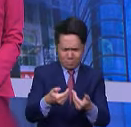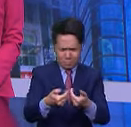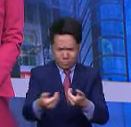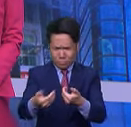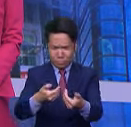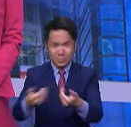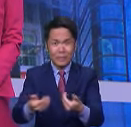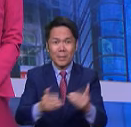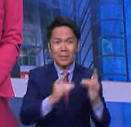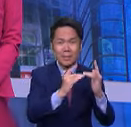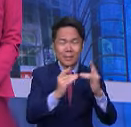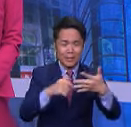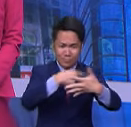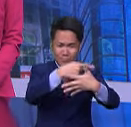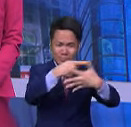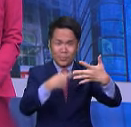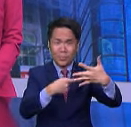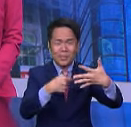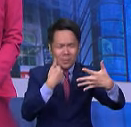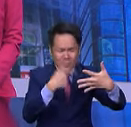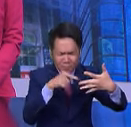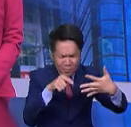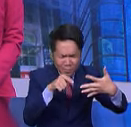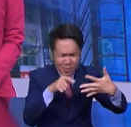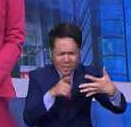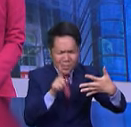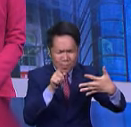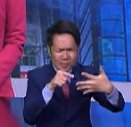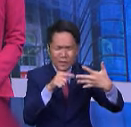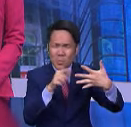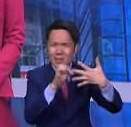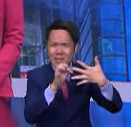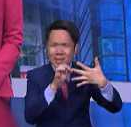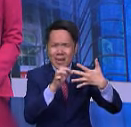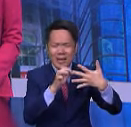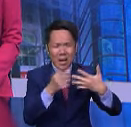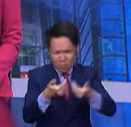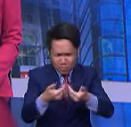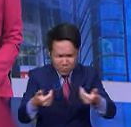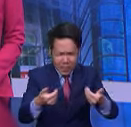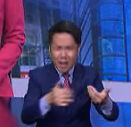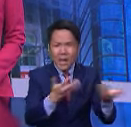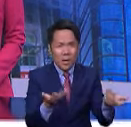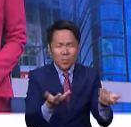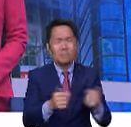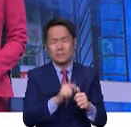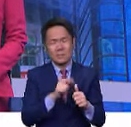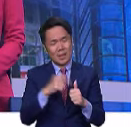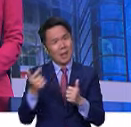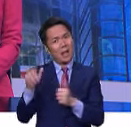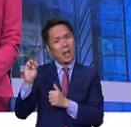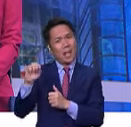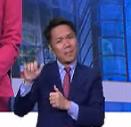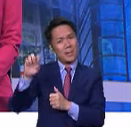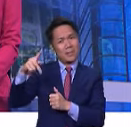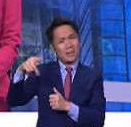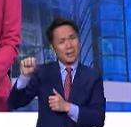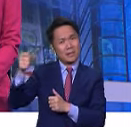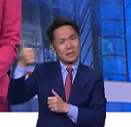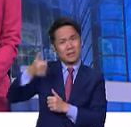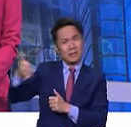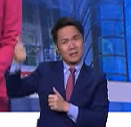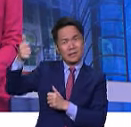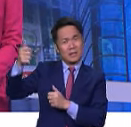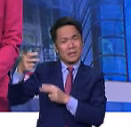pesakit mengikut kategori ekoran penambahan pesakit kategori 3. Menurut pengarah PKRC MAIPS 2.0, Dr.